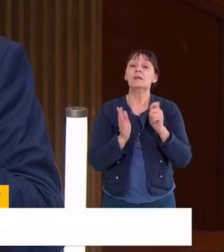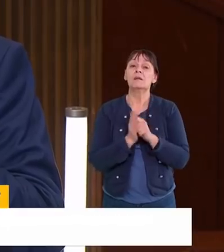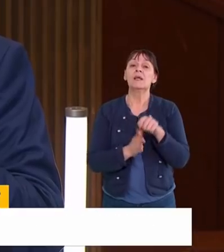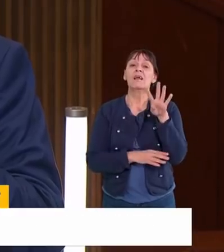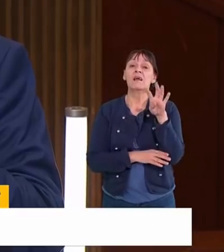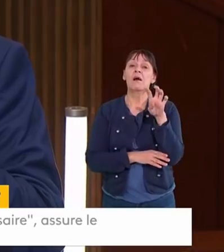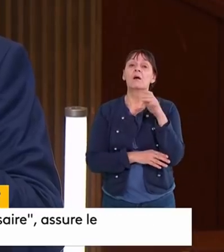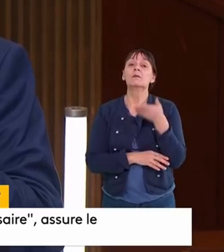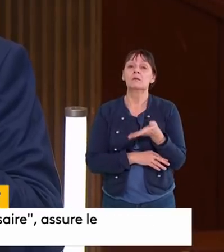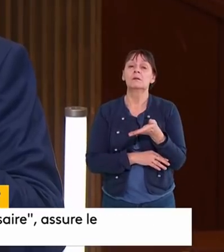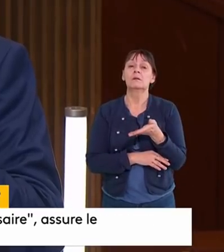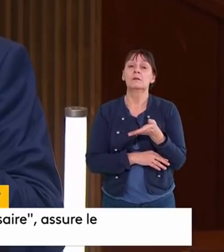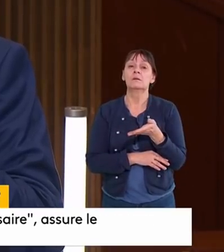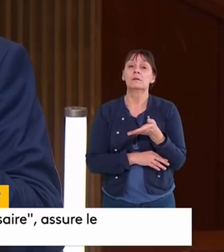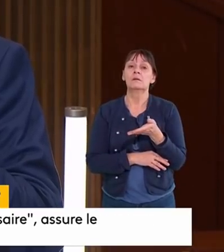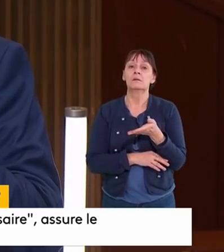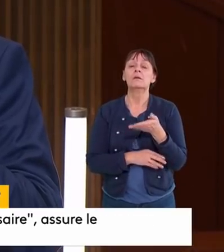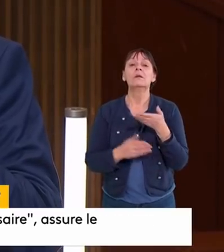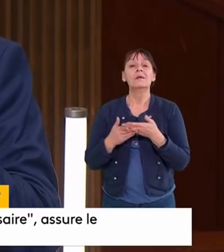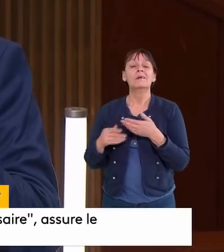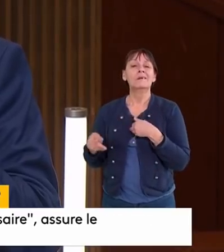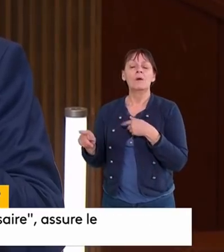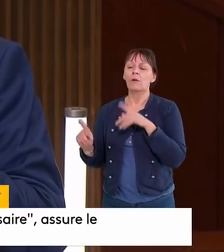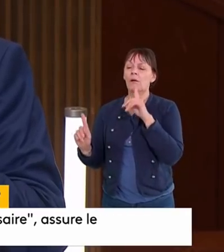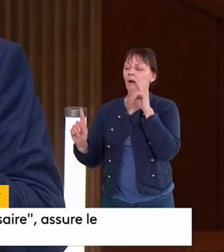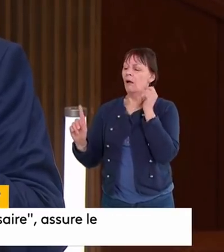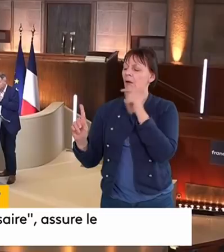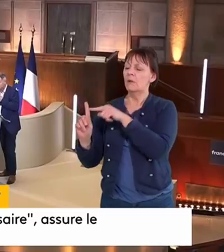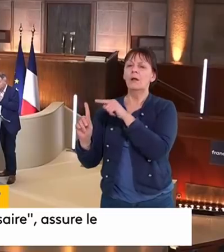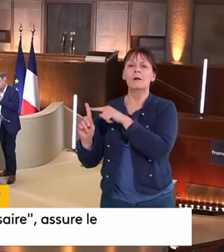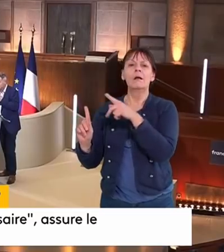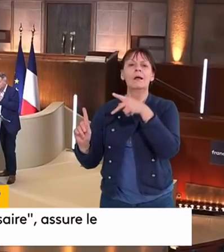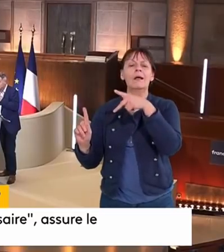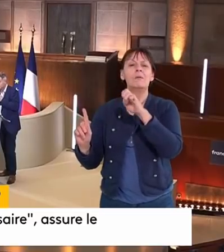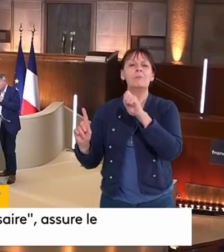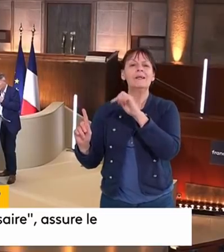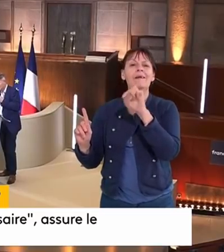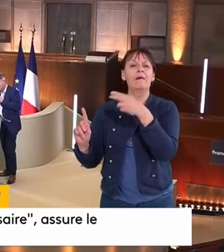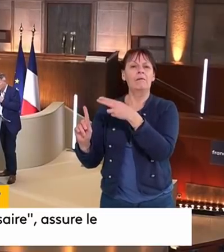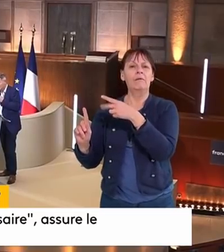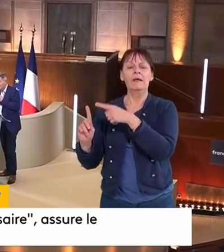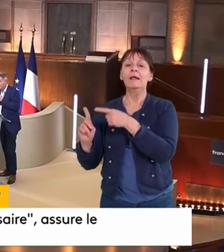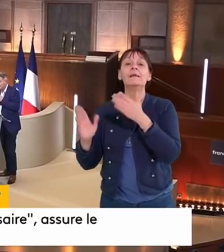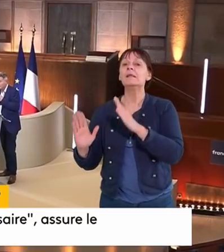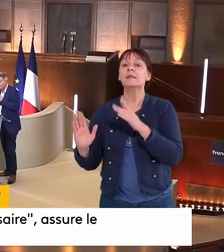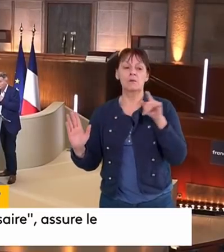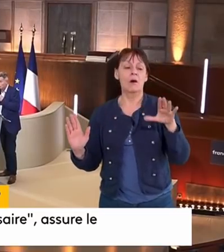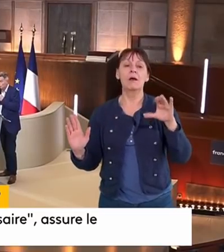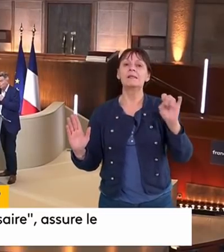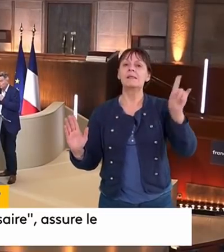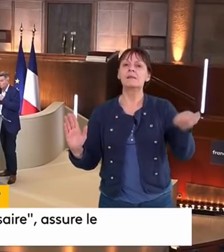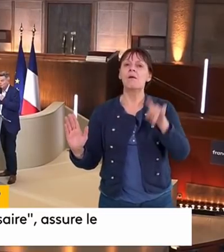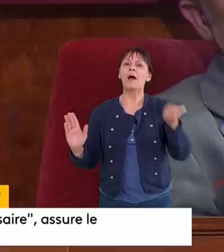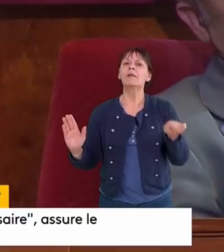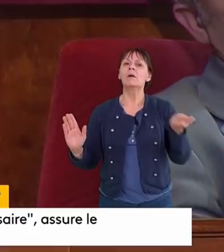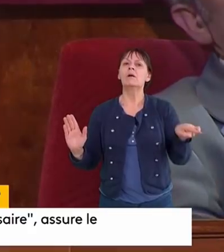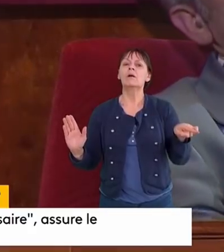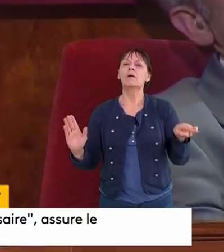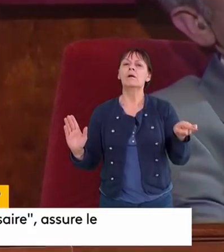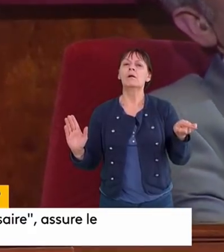la décision qui est prise par le régime de Pétain, c'est de supprimer le CESE. Voilà. Et de le restaurer